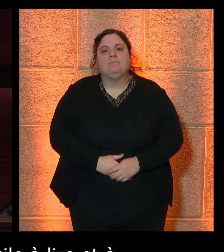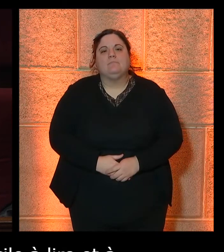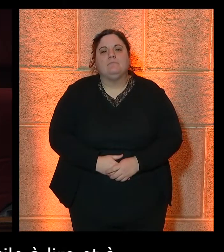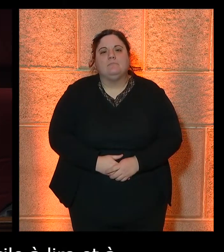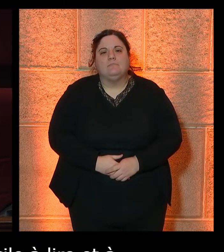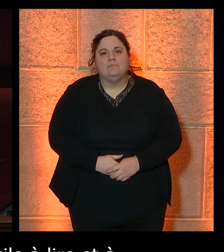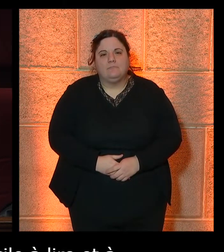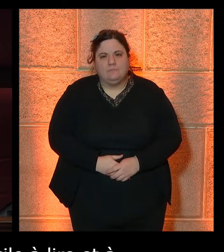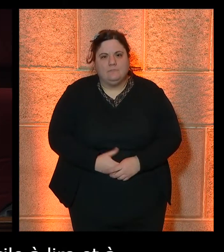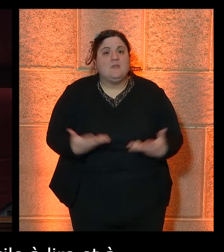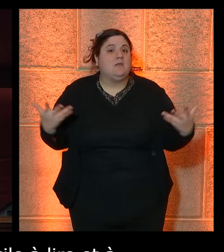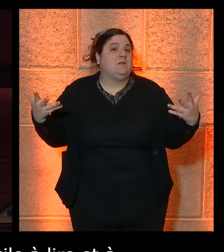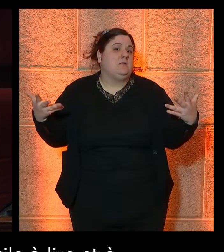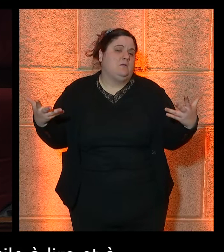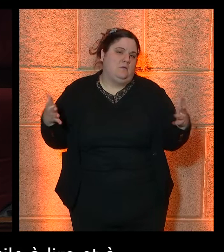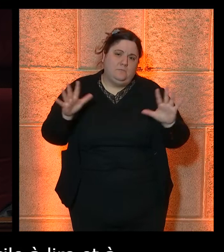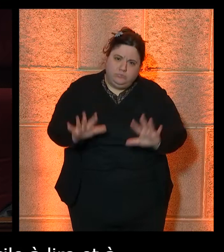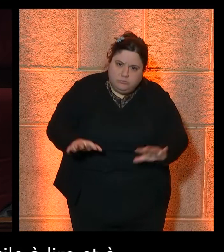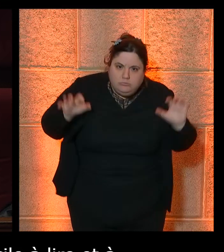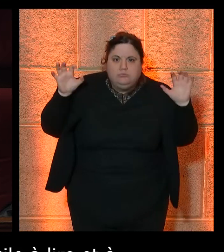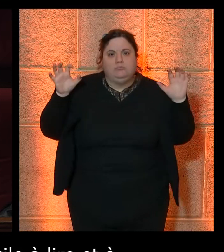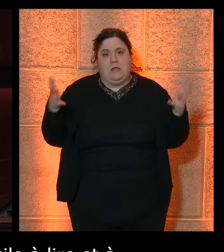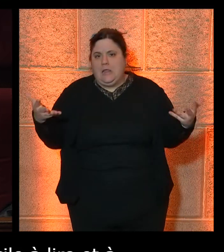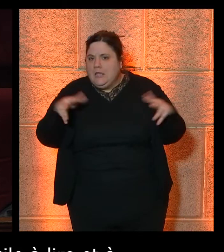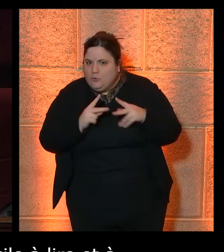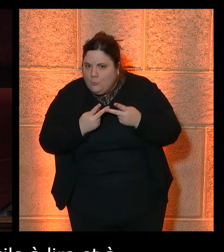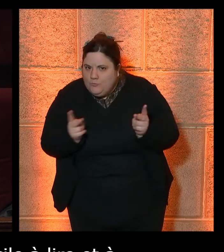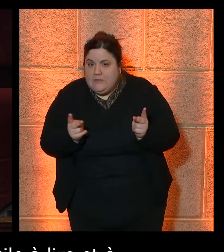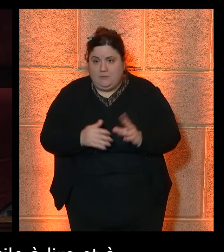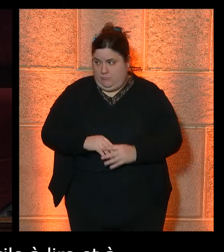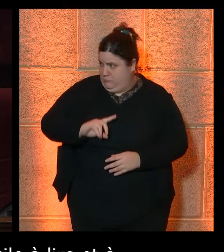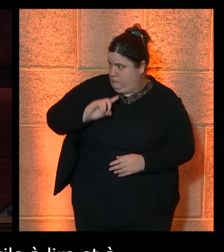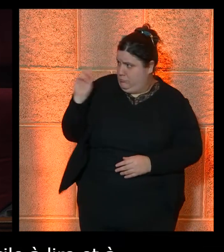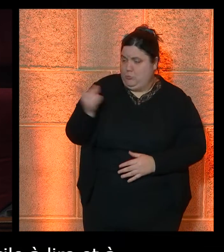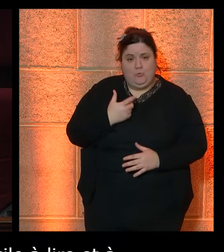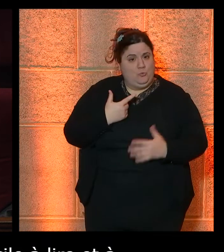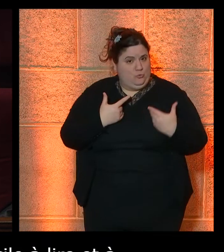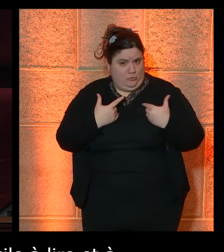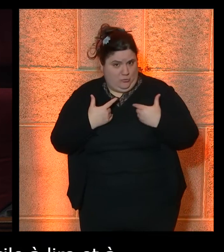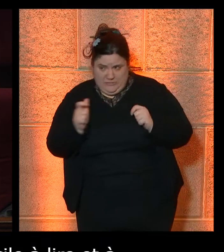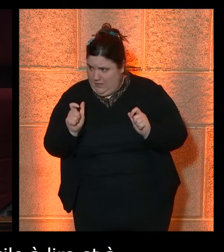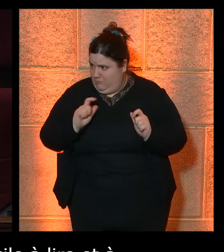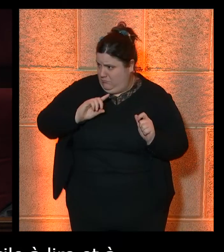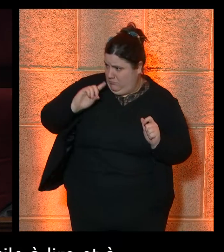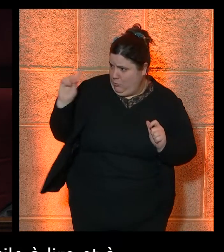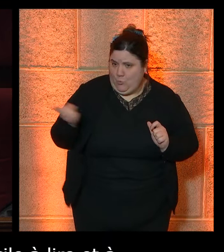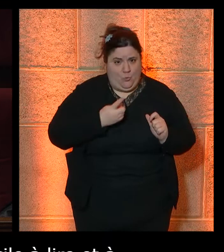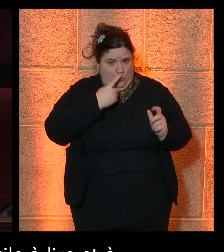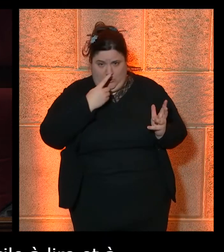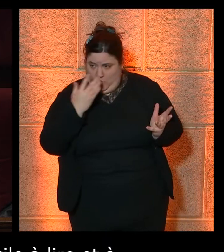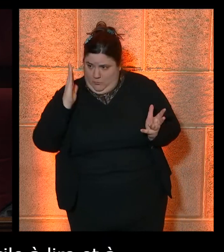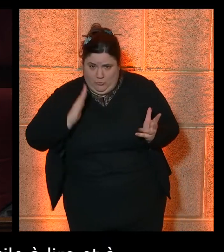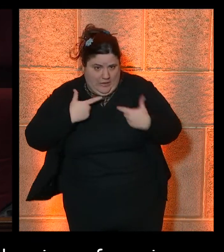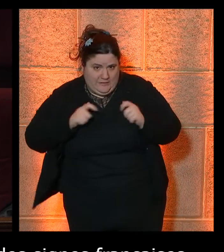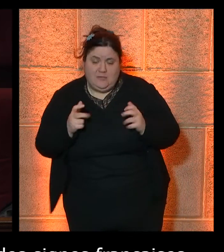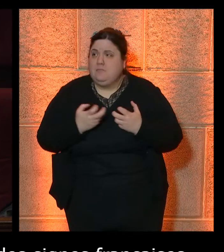L'accessibilité des réunions publiques, tout handicap, langue des signes française, sous-titrage et boucle magnétique.